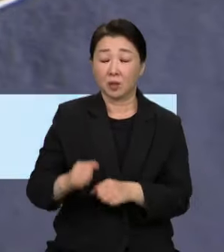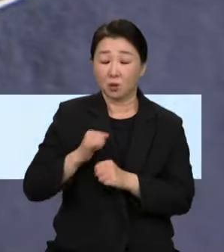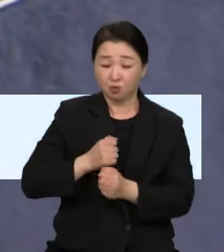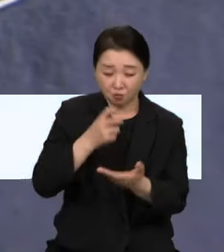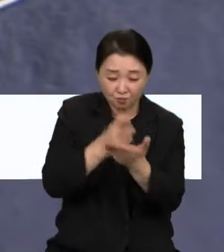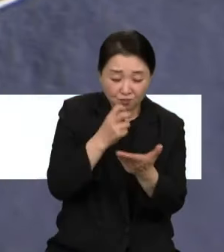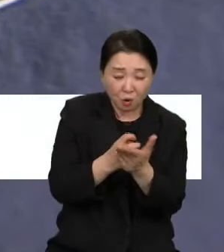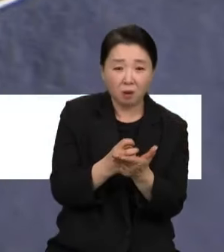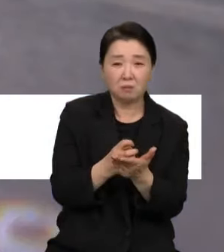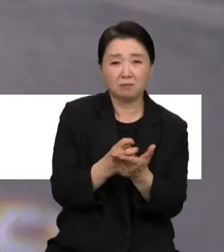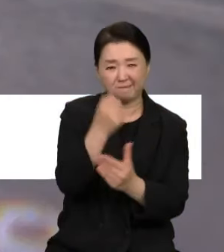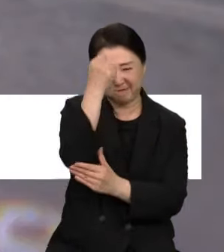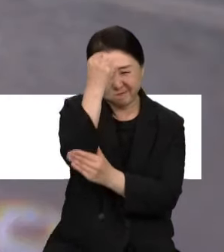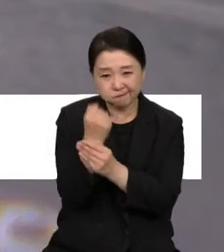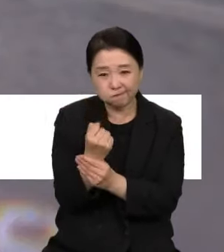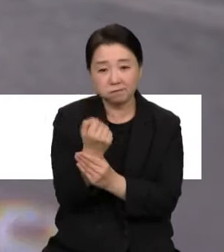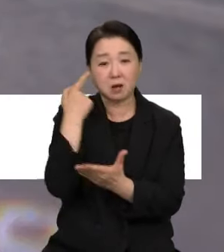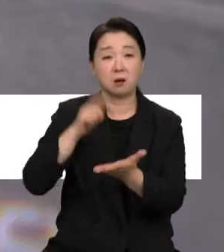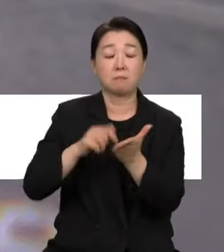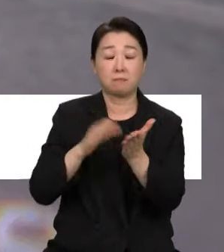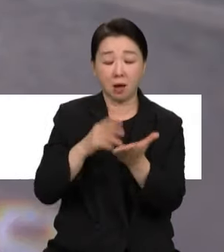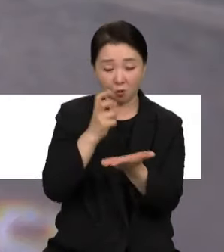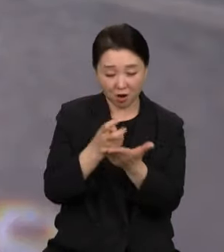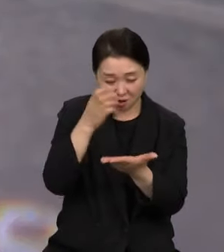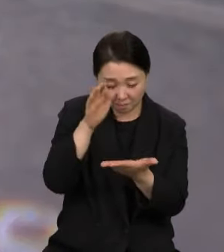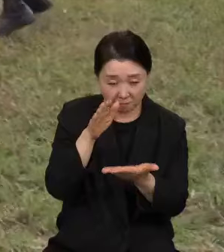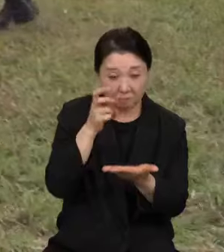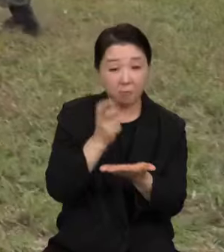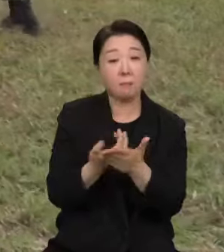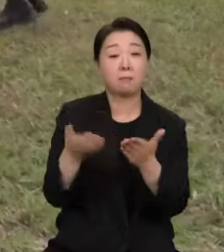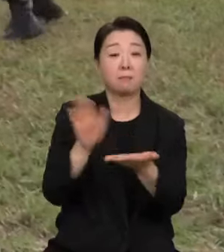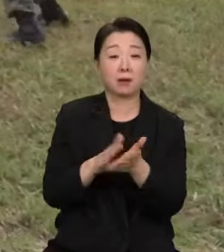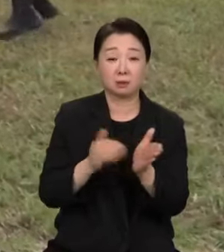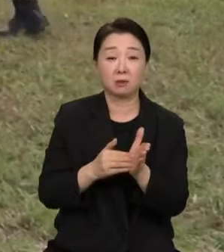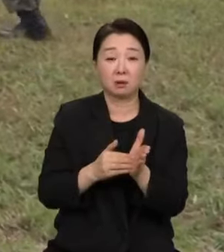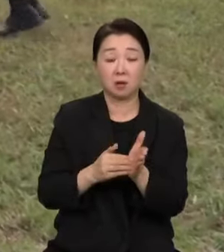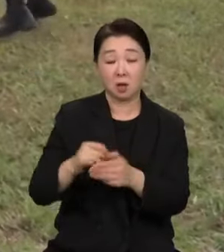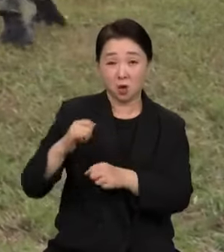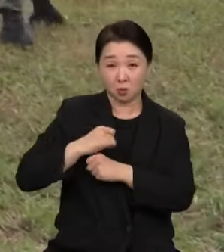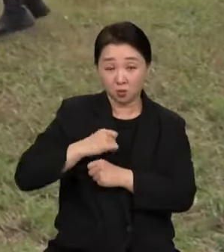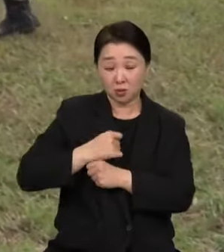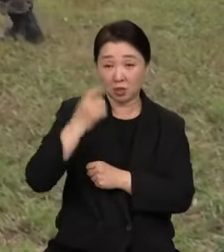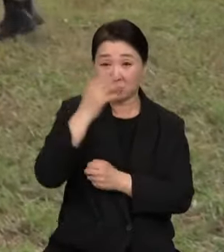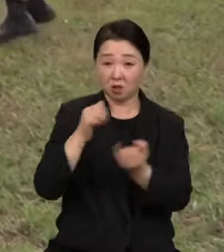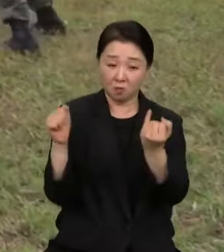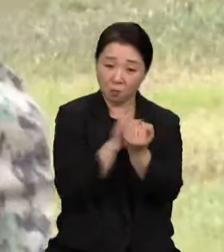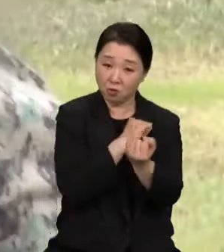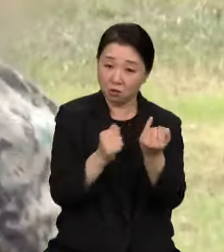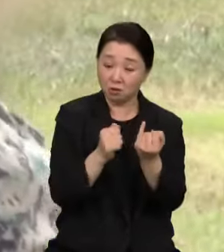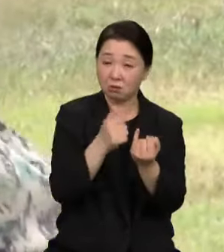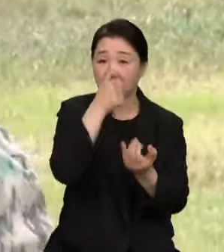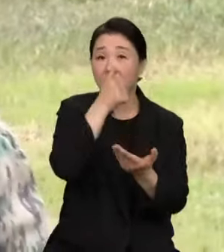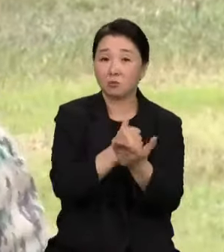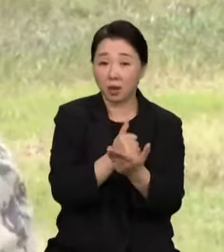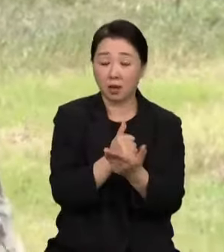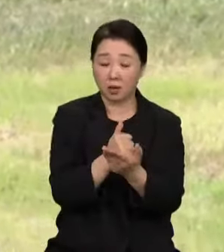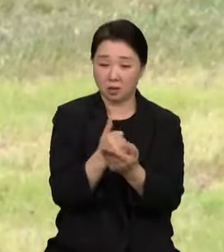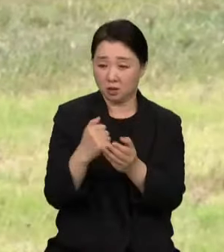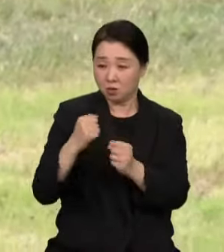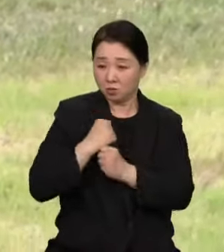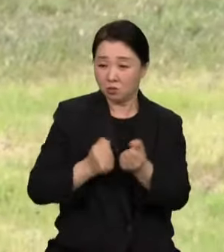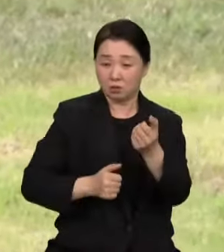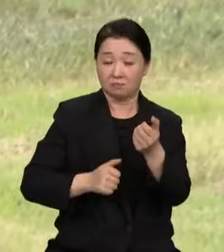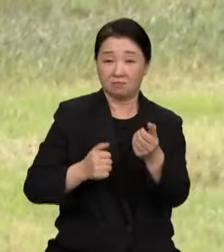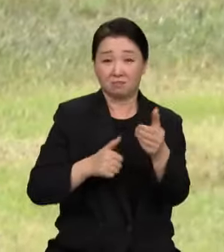사법체계의 병폐가 드러나며 관련 법도 바뀌었습니다. 군인이 저지른 성폭력 범죄, 군인 사망의